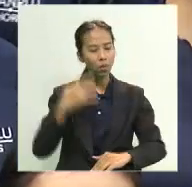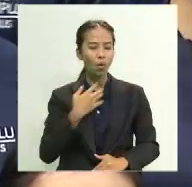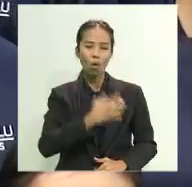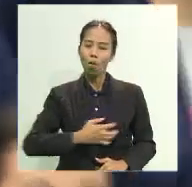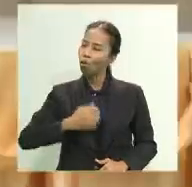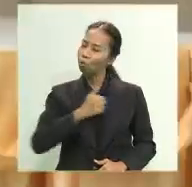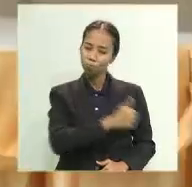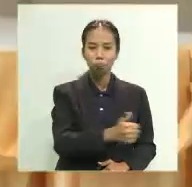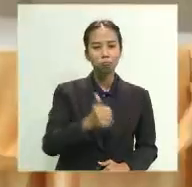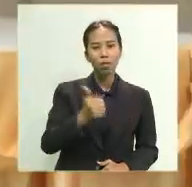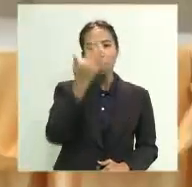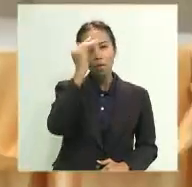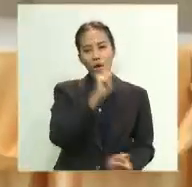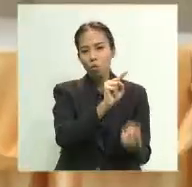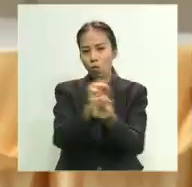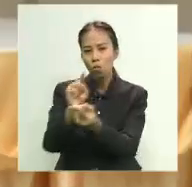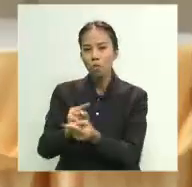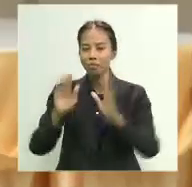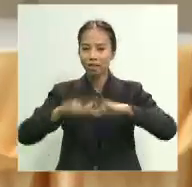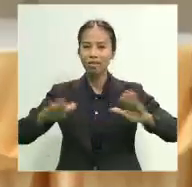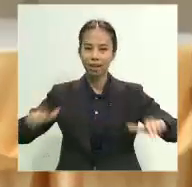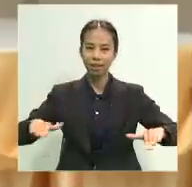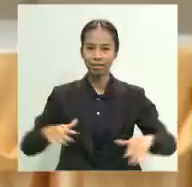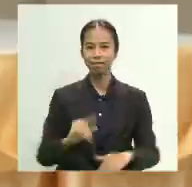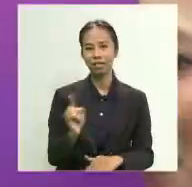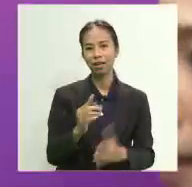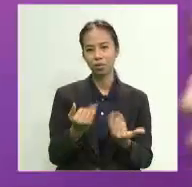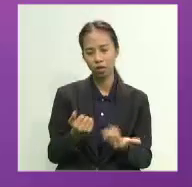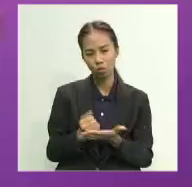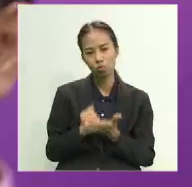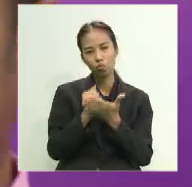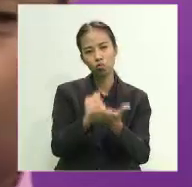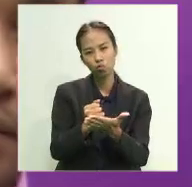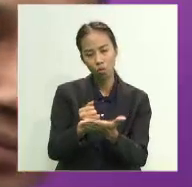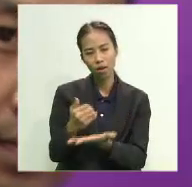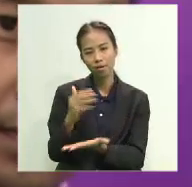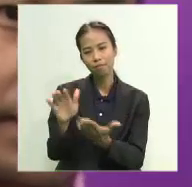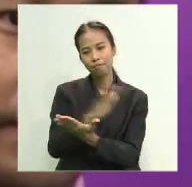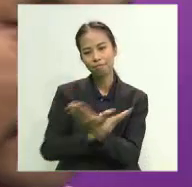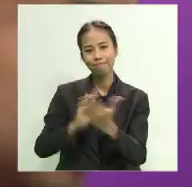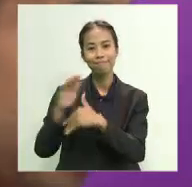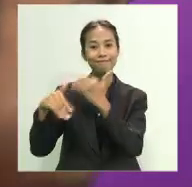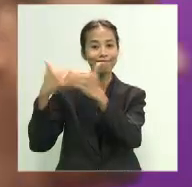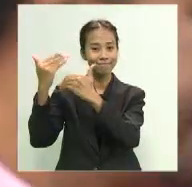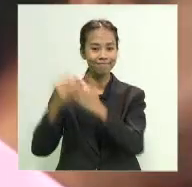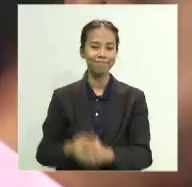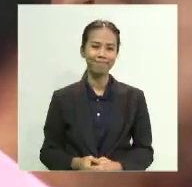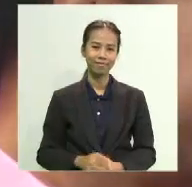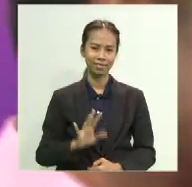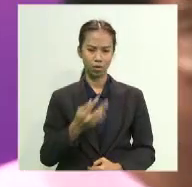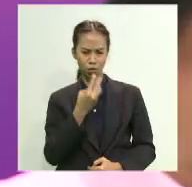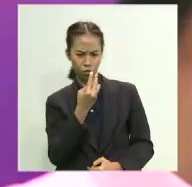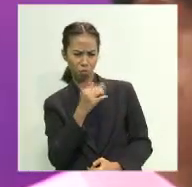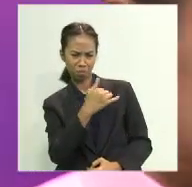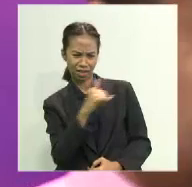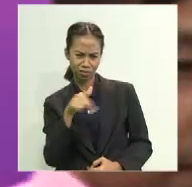ะครับ น้องๆเหล่านี้ก็ถือว่าเป็นอนาคตของชาติที่จะช่วยกันขับเคลื่อนประเทศไปในอนาคตนะคะ แต่ดูหน้าบางคนไม่น้องแล้วนะครับ เพราะว่าเป็นนักวิจั